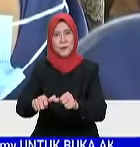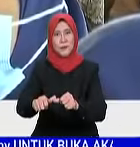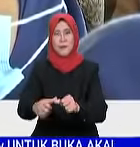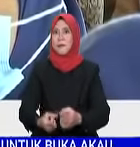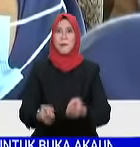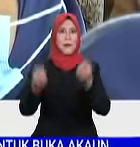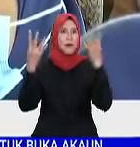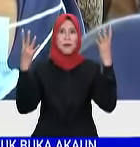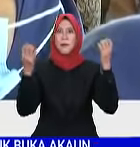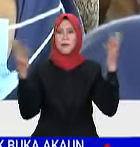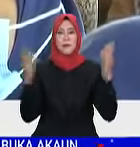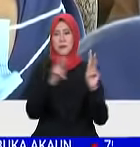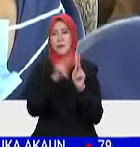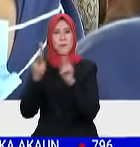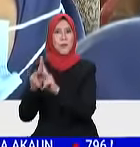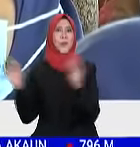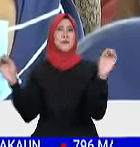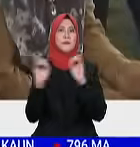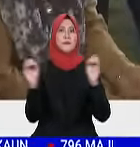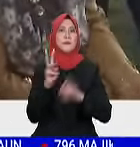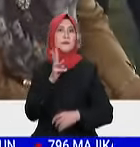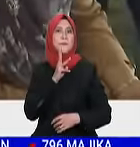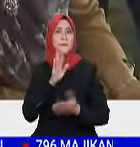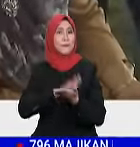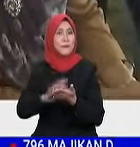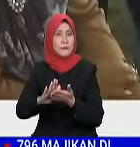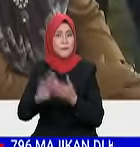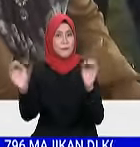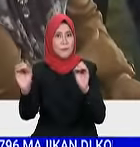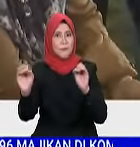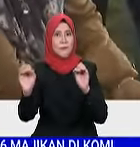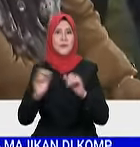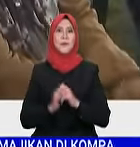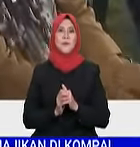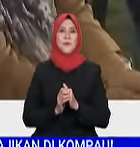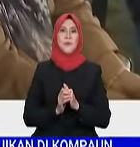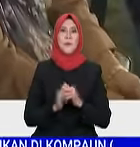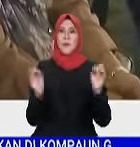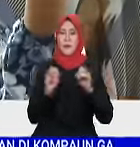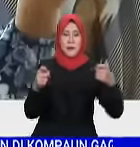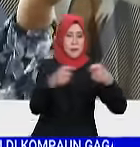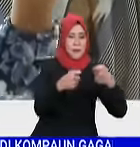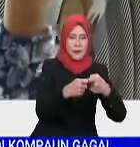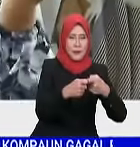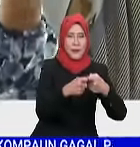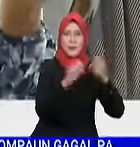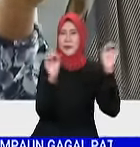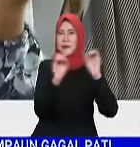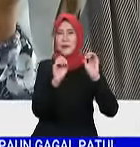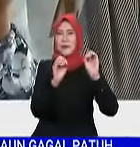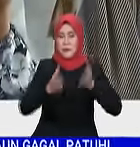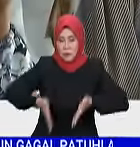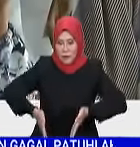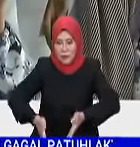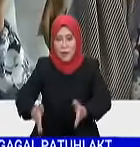Banyak lagi kampung-kampung yang tidak ada bekalan air bersih, yang tidak ada bekalan api elektrik, yang tidak ada